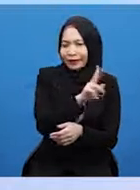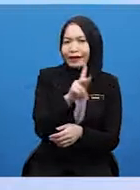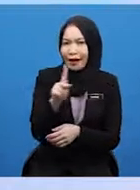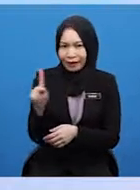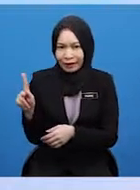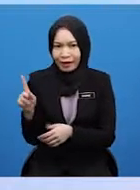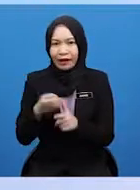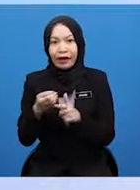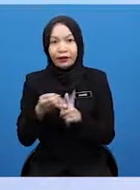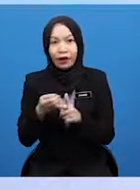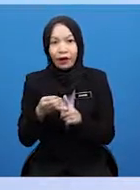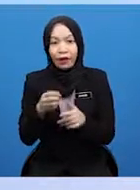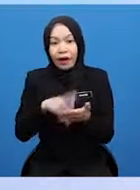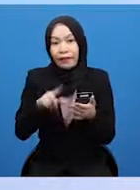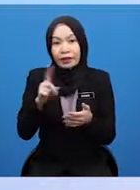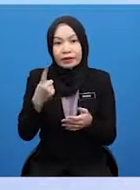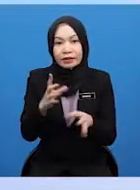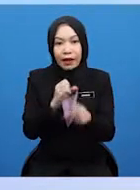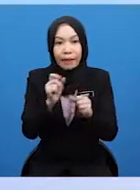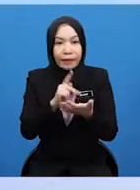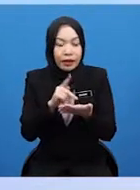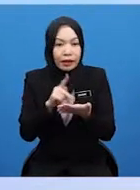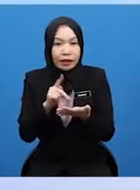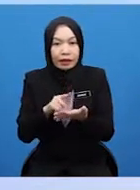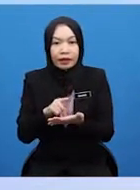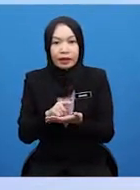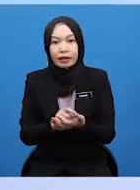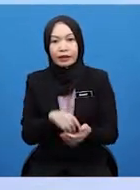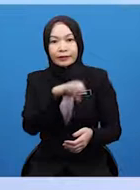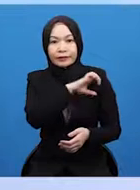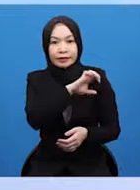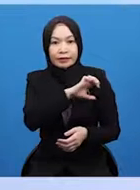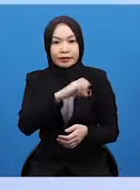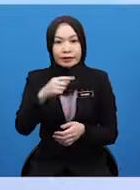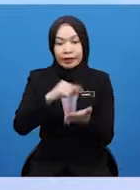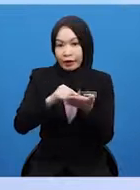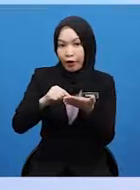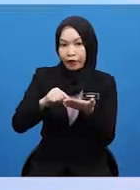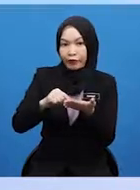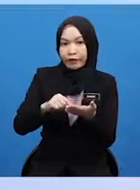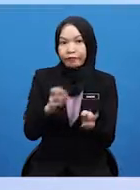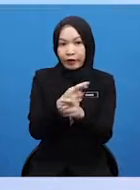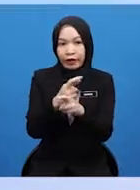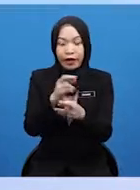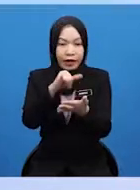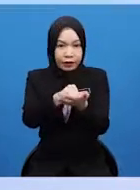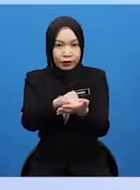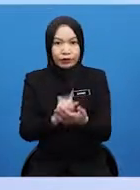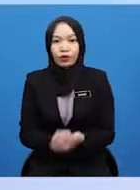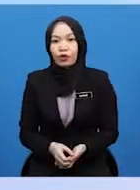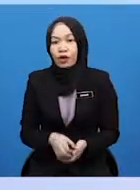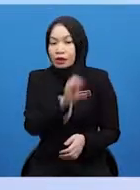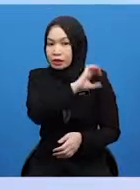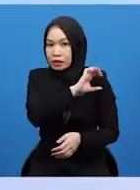rekaan grafik berikut, iaitu ciri-ciri susun atur poster dan beg.